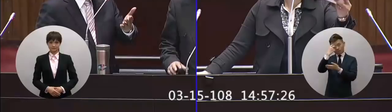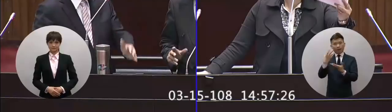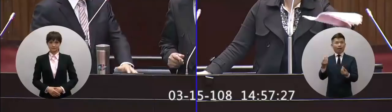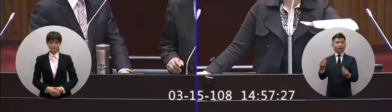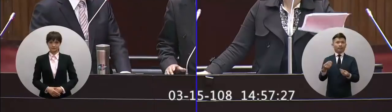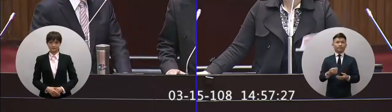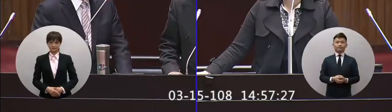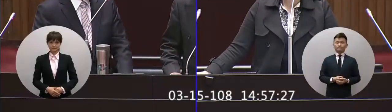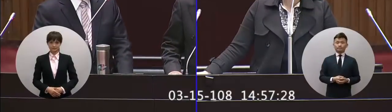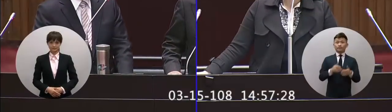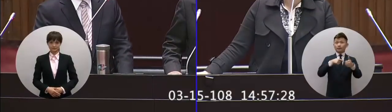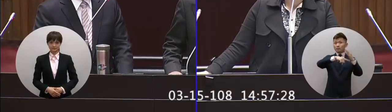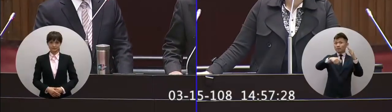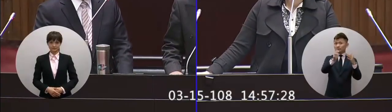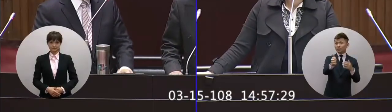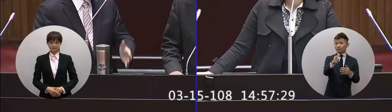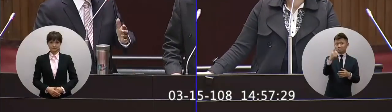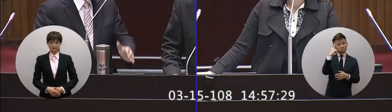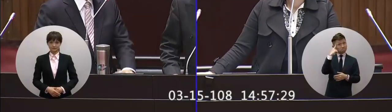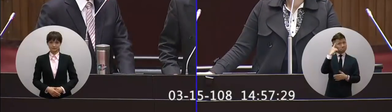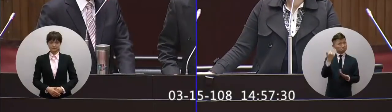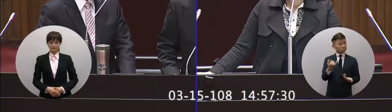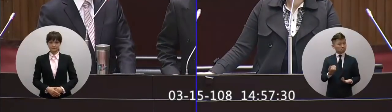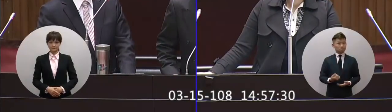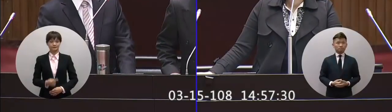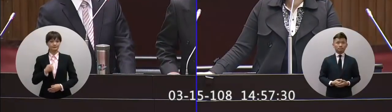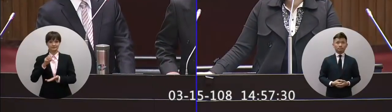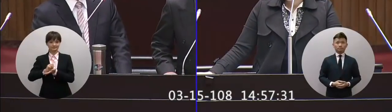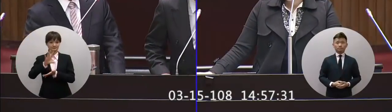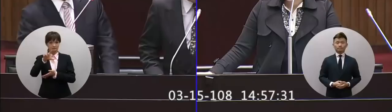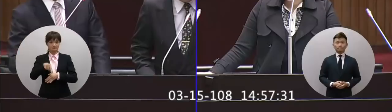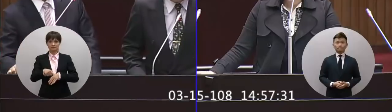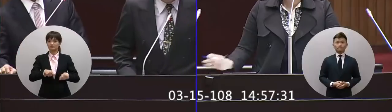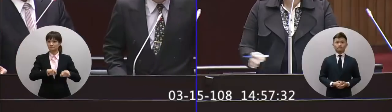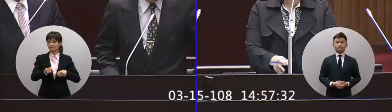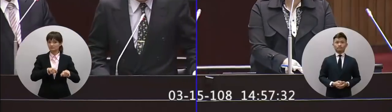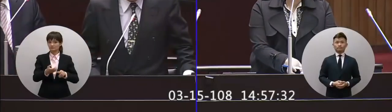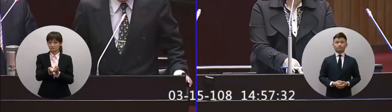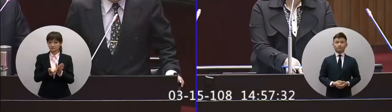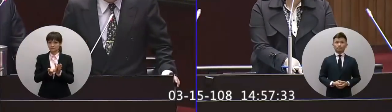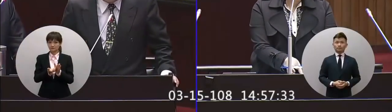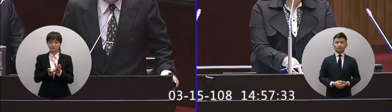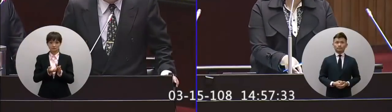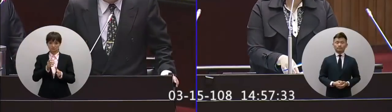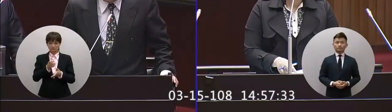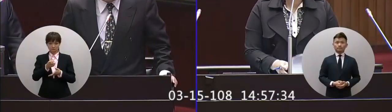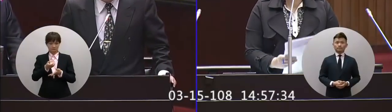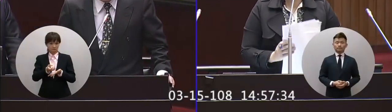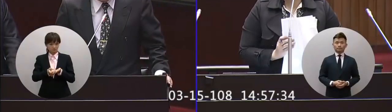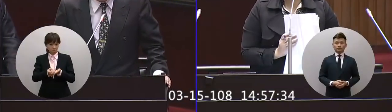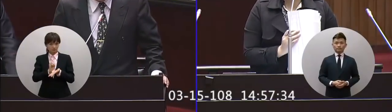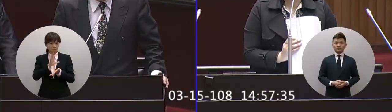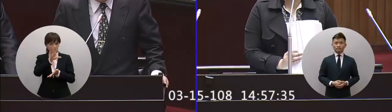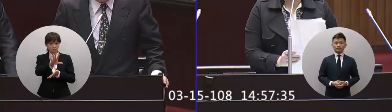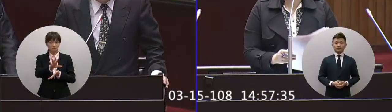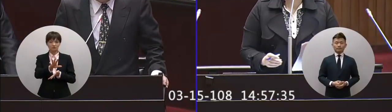问院长，您的态度是什么？ 跟委员报告，因为这个案预告就是要征求大家的意见嘛，所